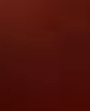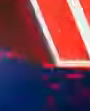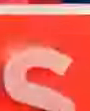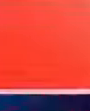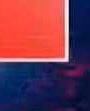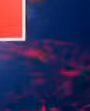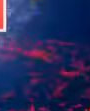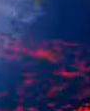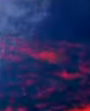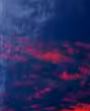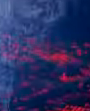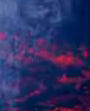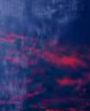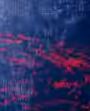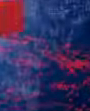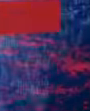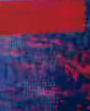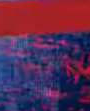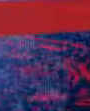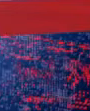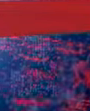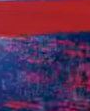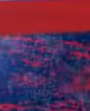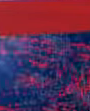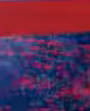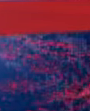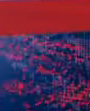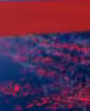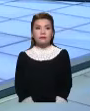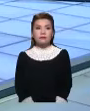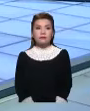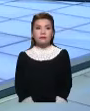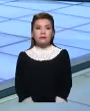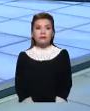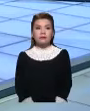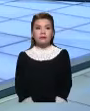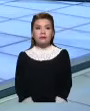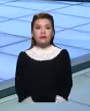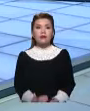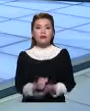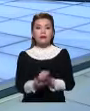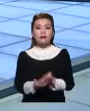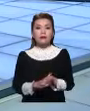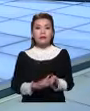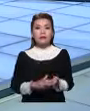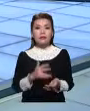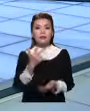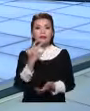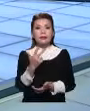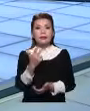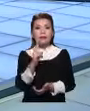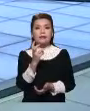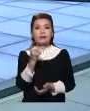Yeah. Продолжаем выпуск. Три кассационных суда